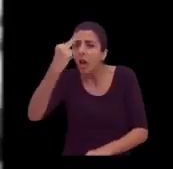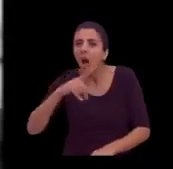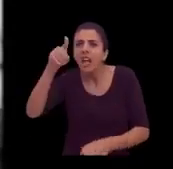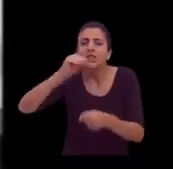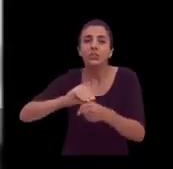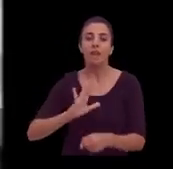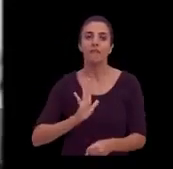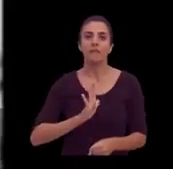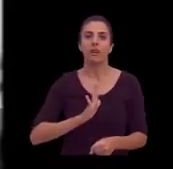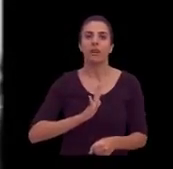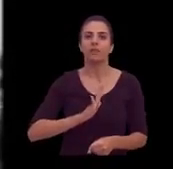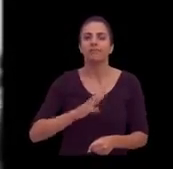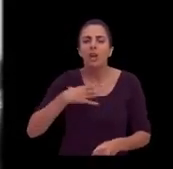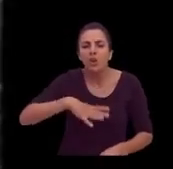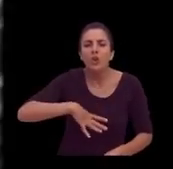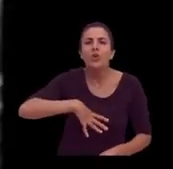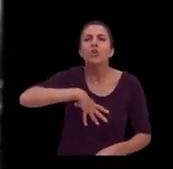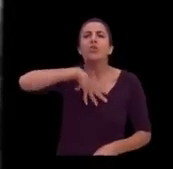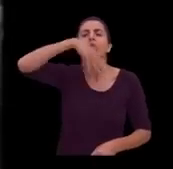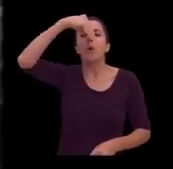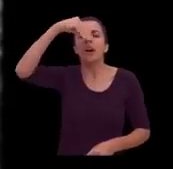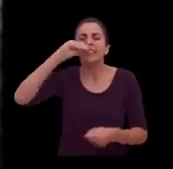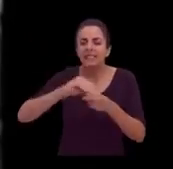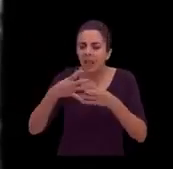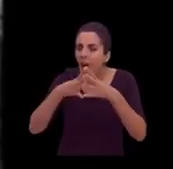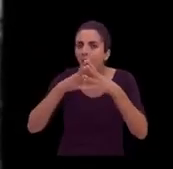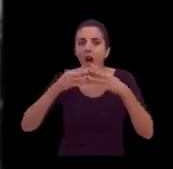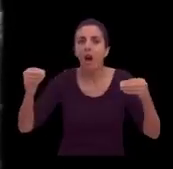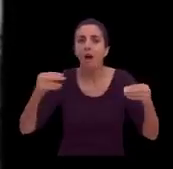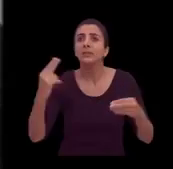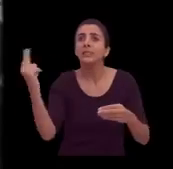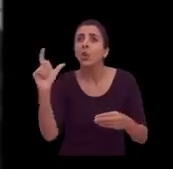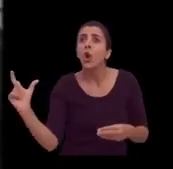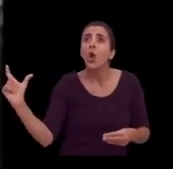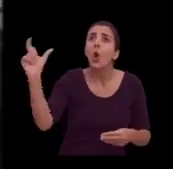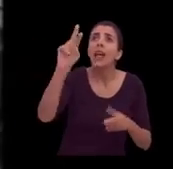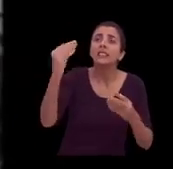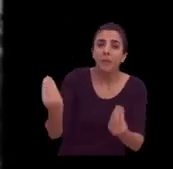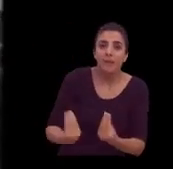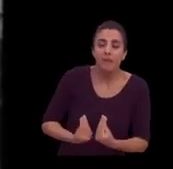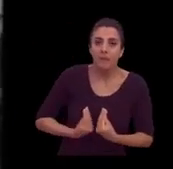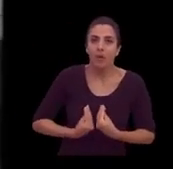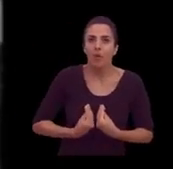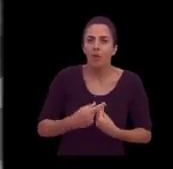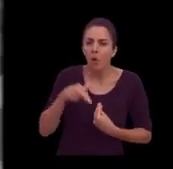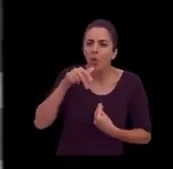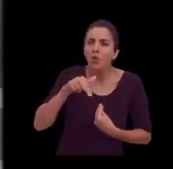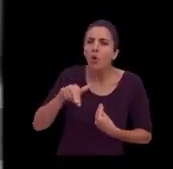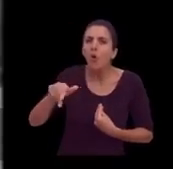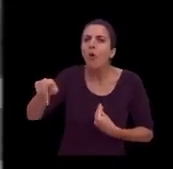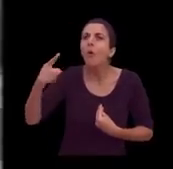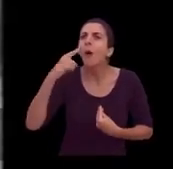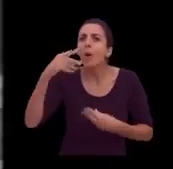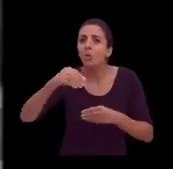yaşta o var. Siliyor ruhunun ulvili faniyetini. Çiziyor ufka batan bir güneşin heybetini. Büyüyor gökten inip